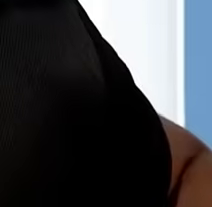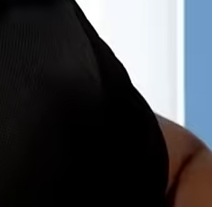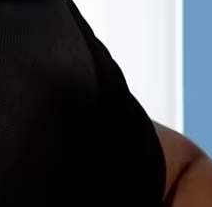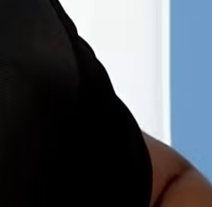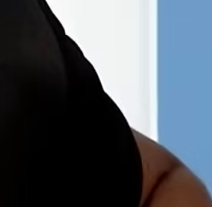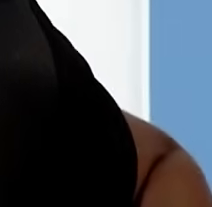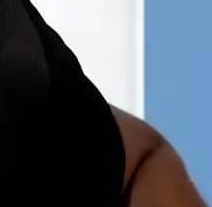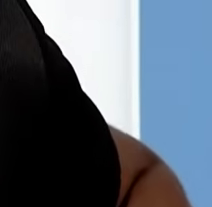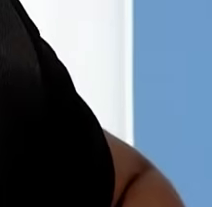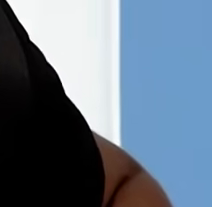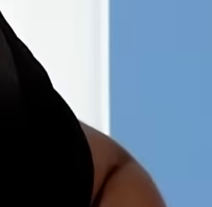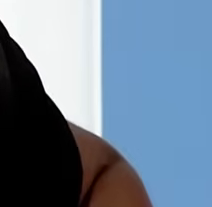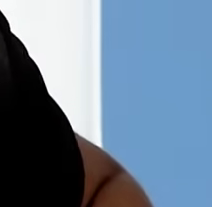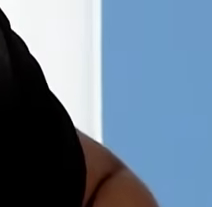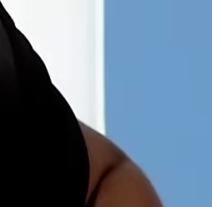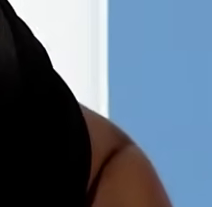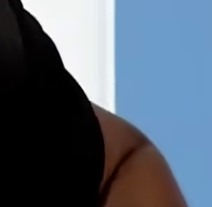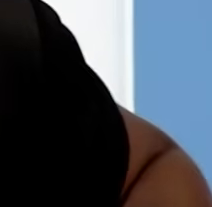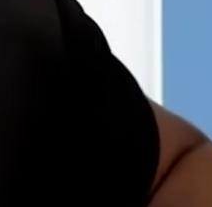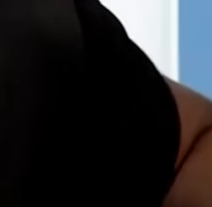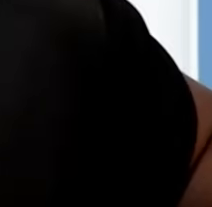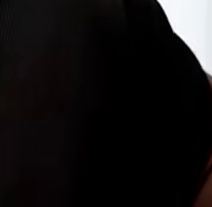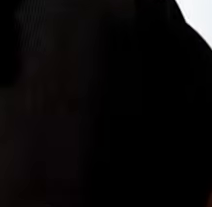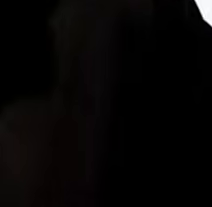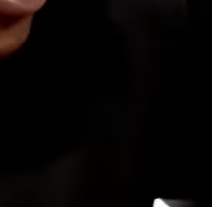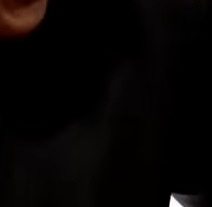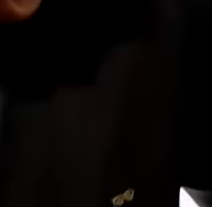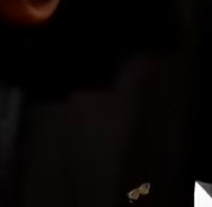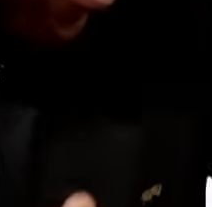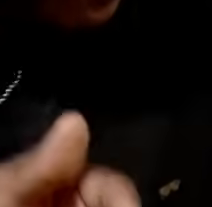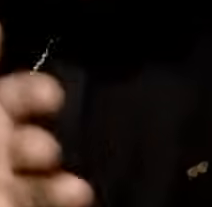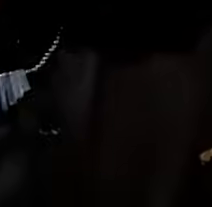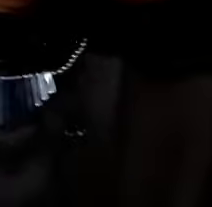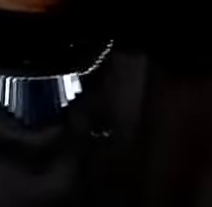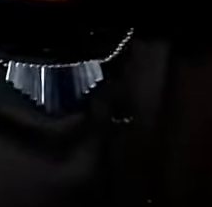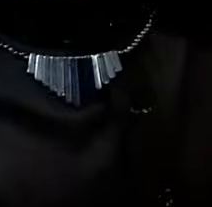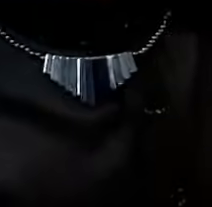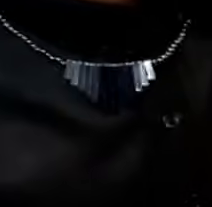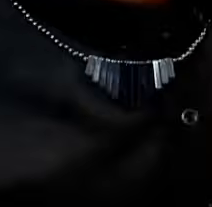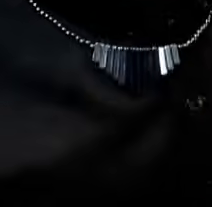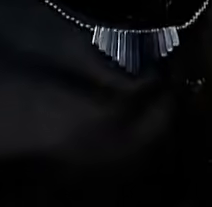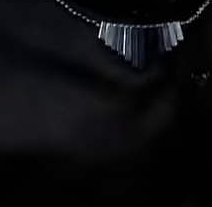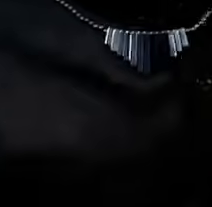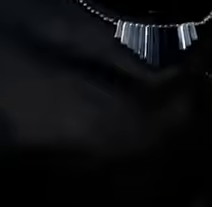gorori yacu turagukunda amakuru iyo